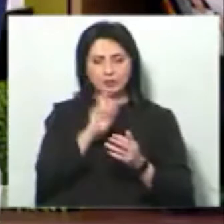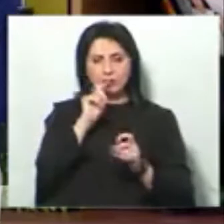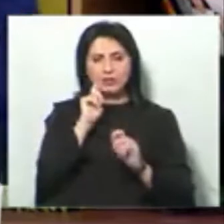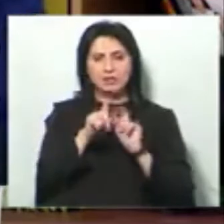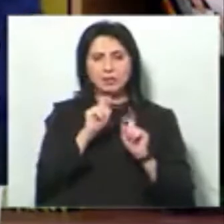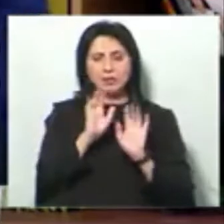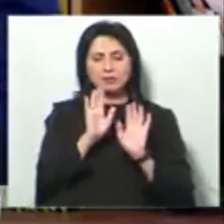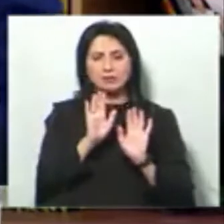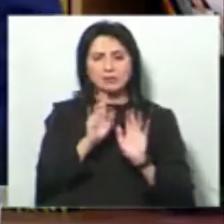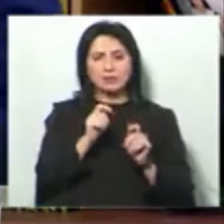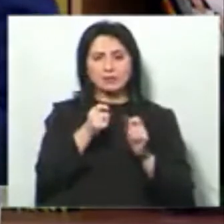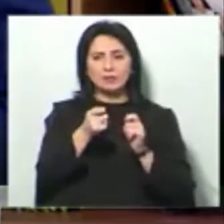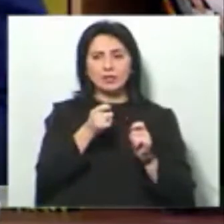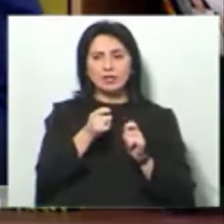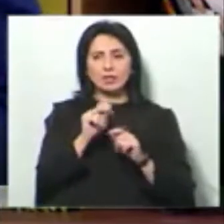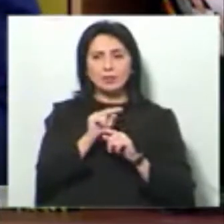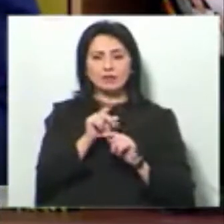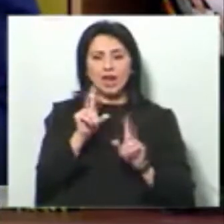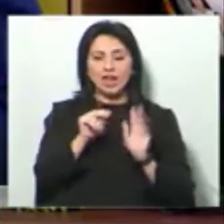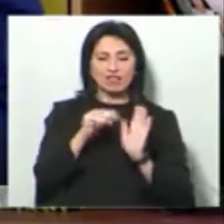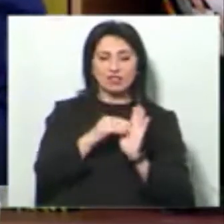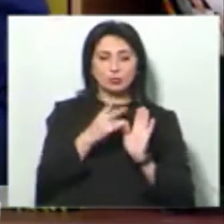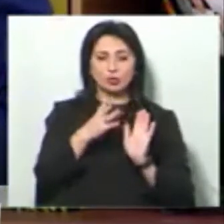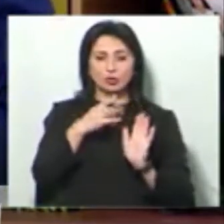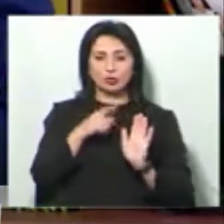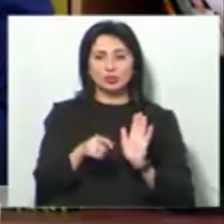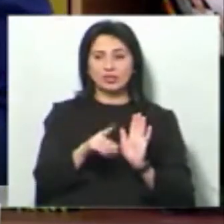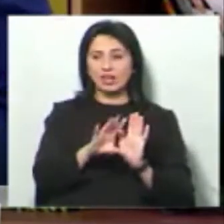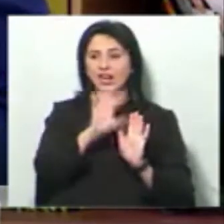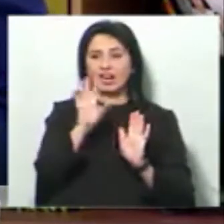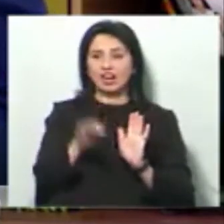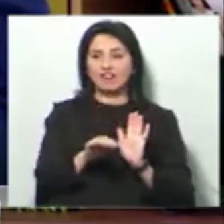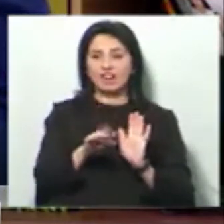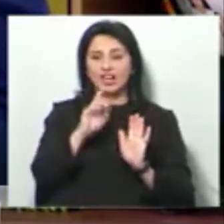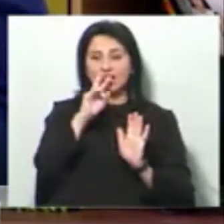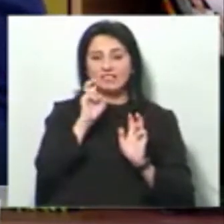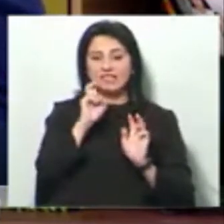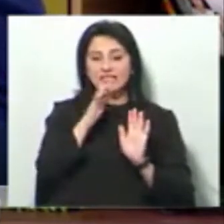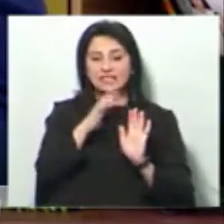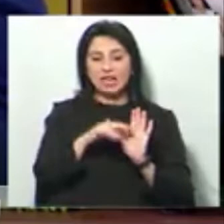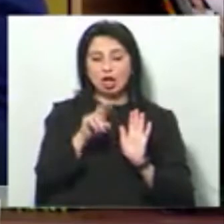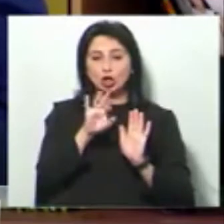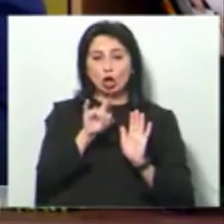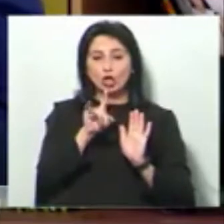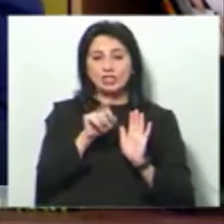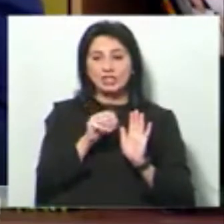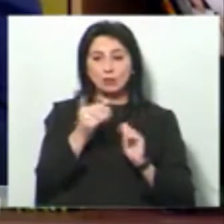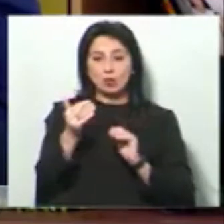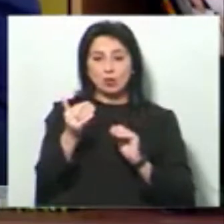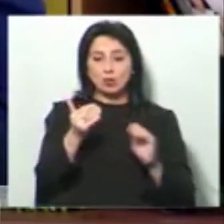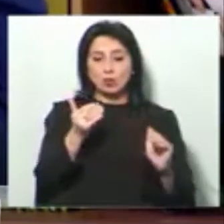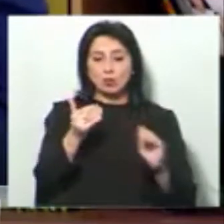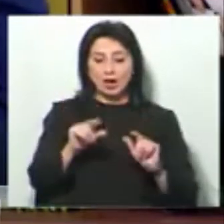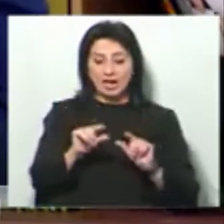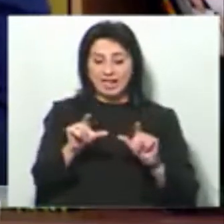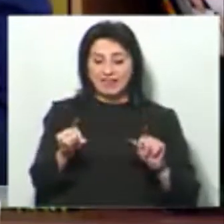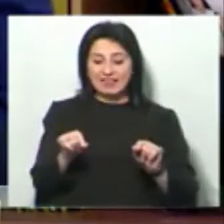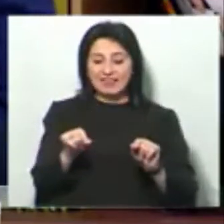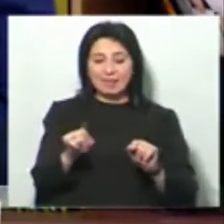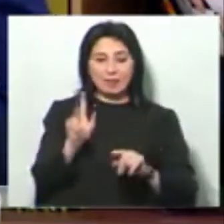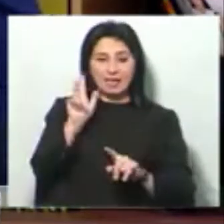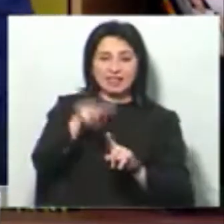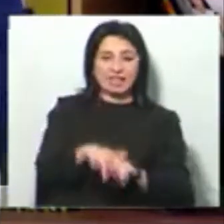ქონე პაციენტებში უნალობაში გათვალისწინებული უნდა იყოს ყველა ის მედიკამენტი დოზირება და არ მოხდეს თირკმლის დატვირთვა.